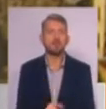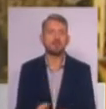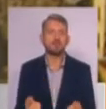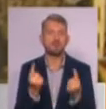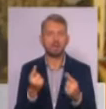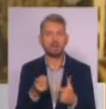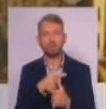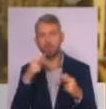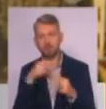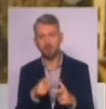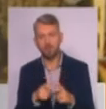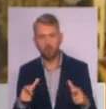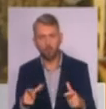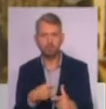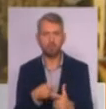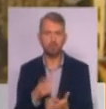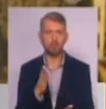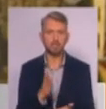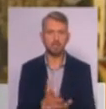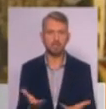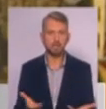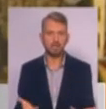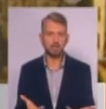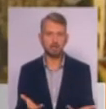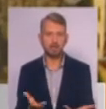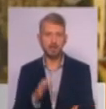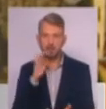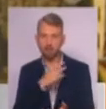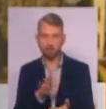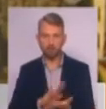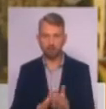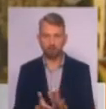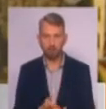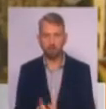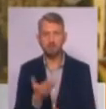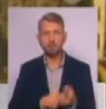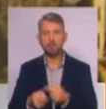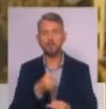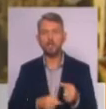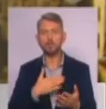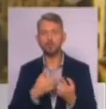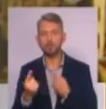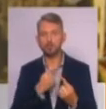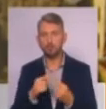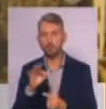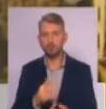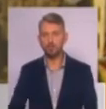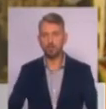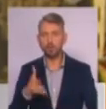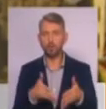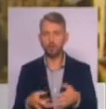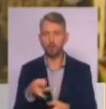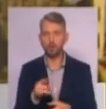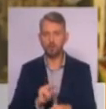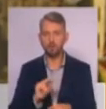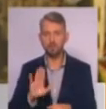неправильні рахунки, або є якісь ті чи інші такі несерйозні ситуації. Ми повернемося до нашої розмови з приводу життя у Оболонському районі